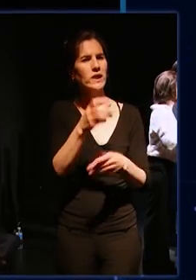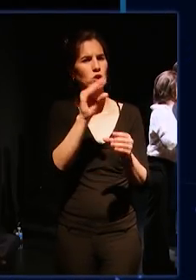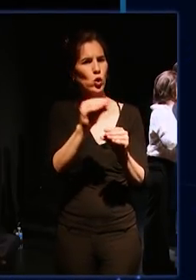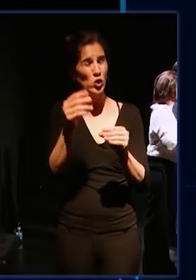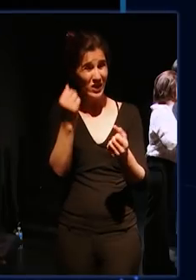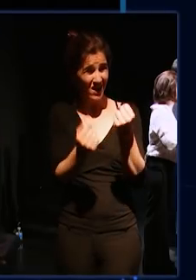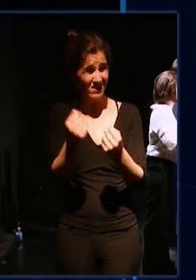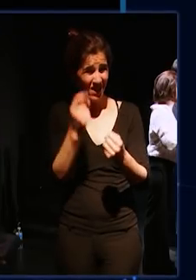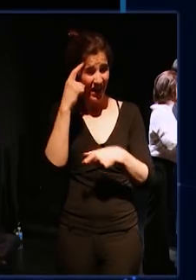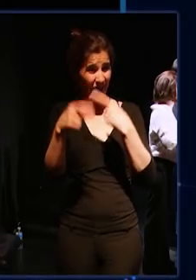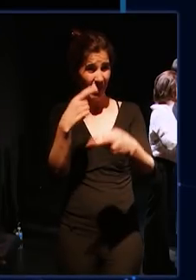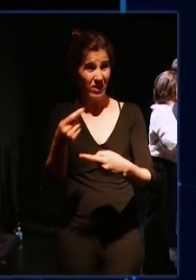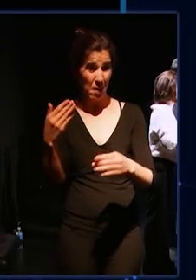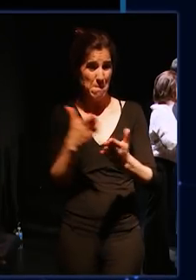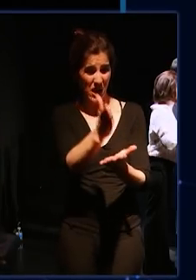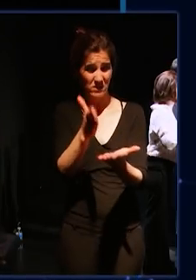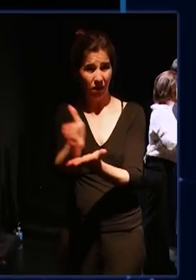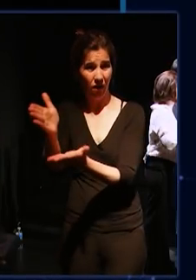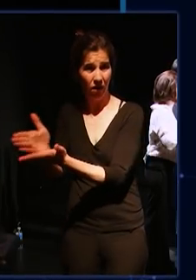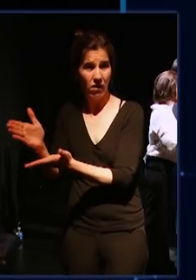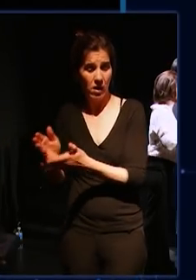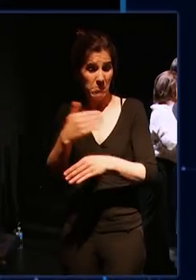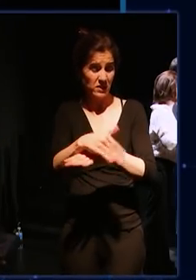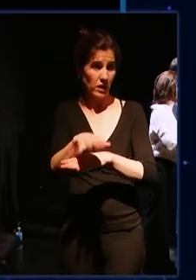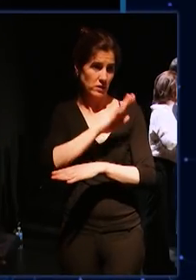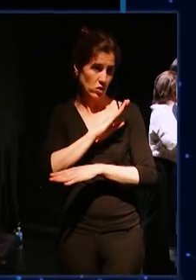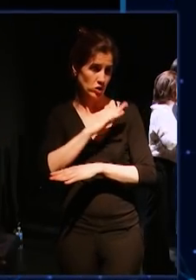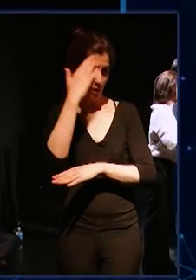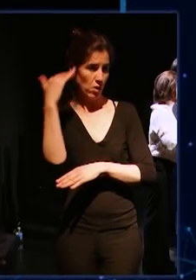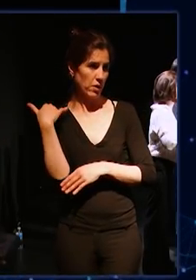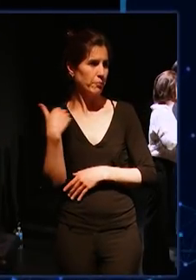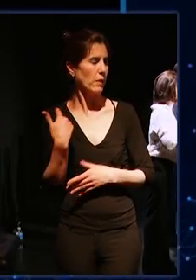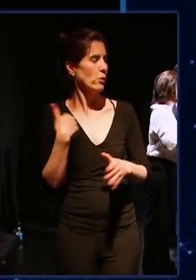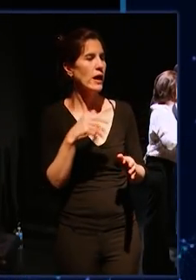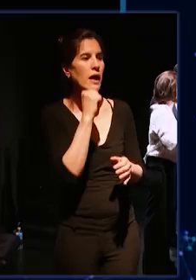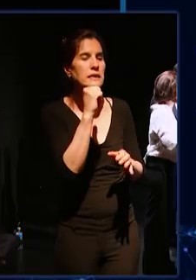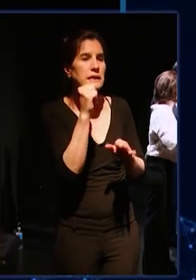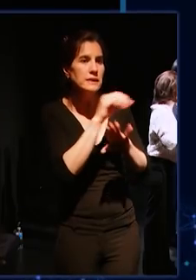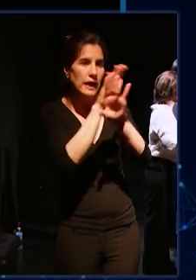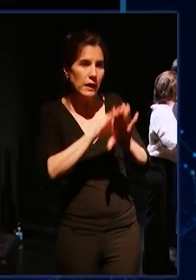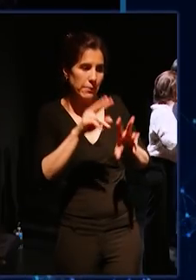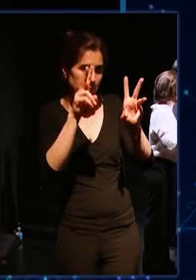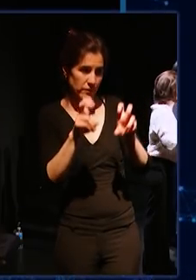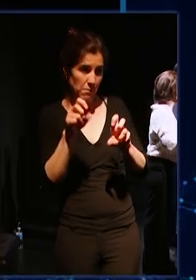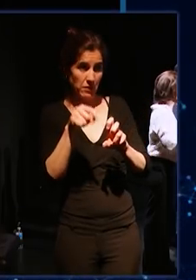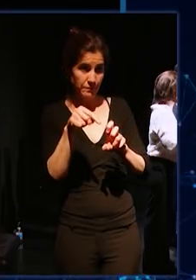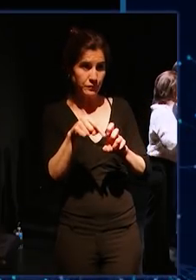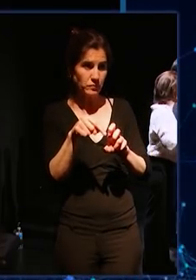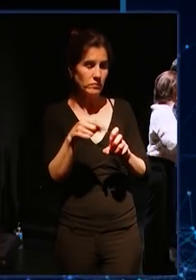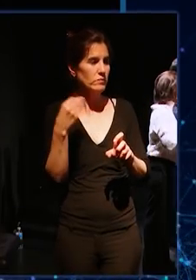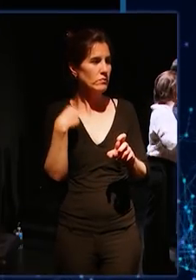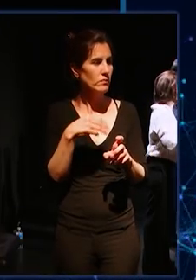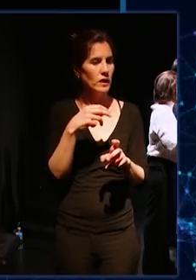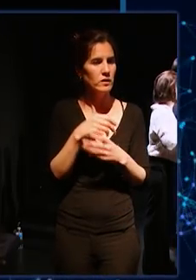dia passen pels carrers del nostre. Anirem tancant aquest bloc. L'Enrique Jimeno tenia la paraula demanada, després la